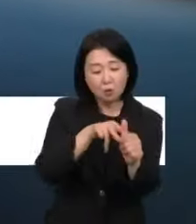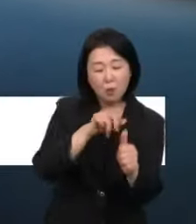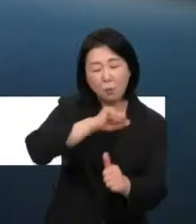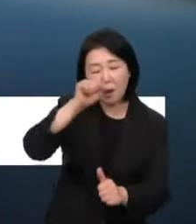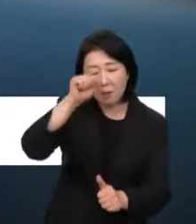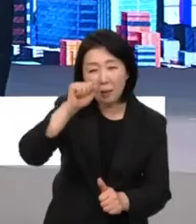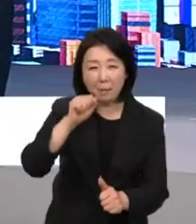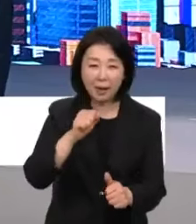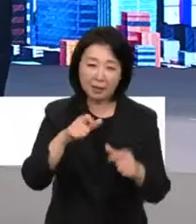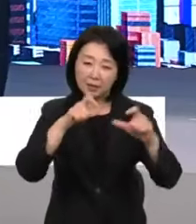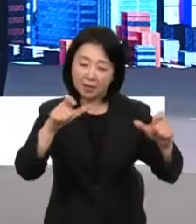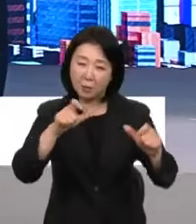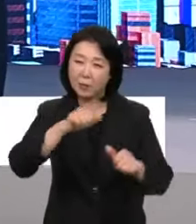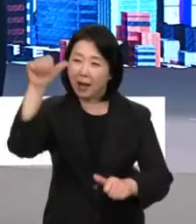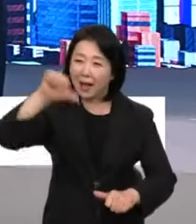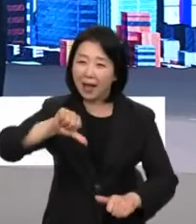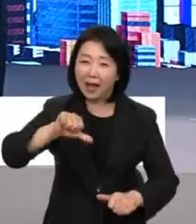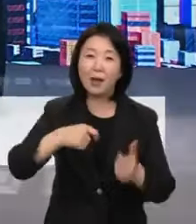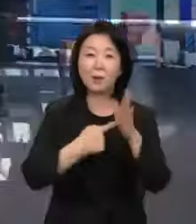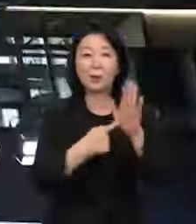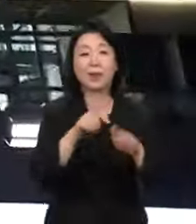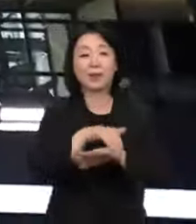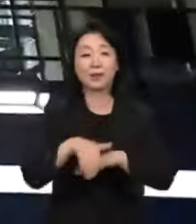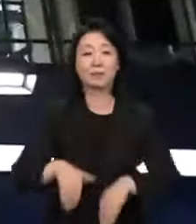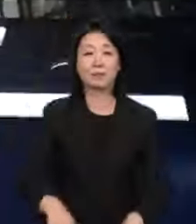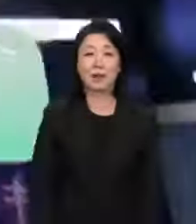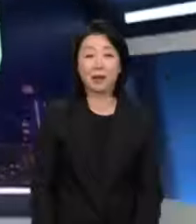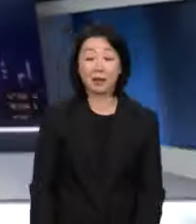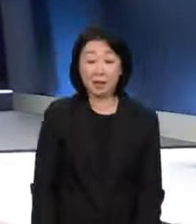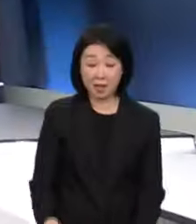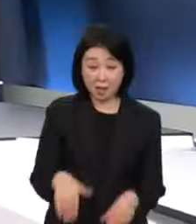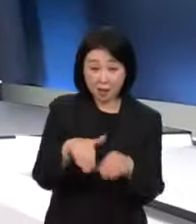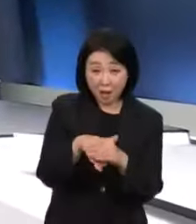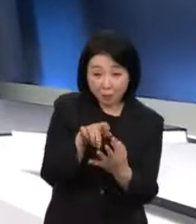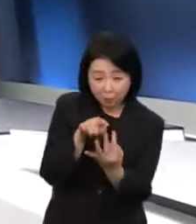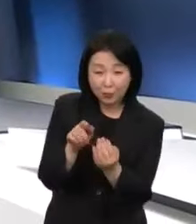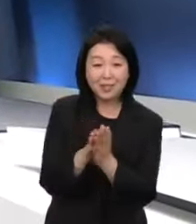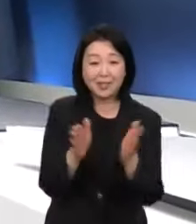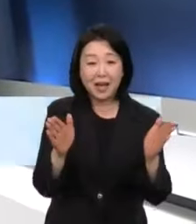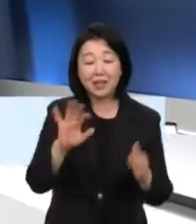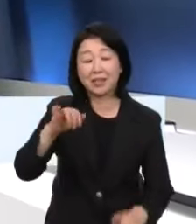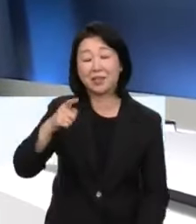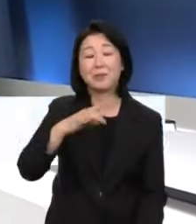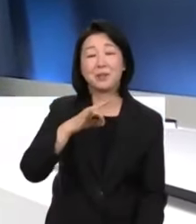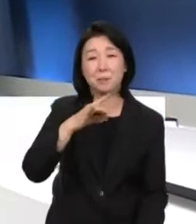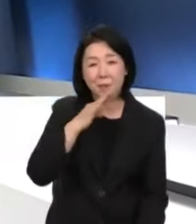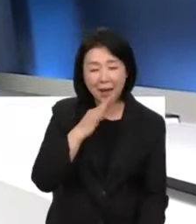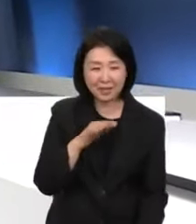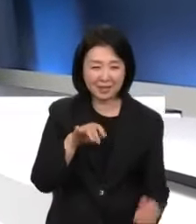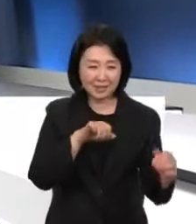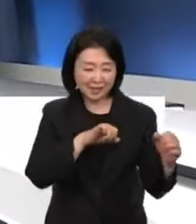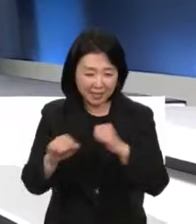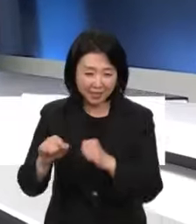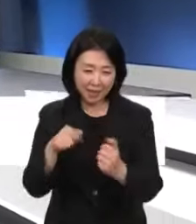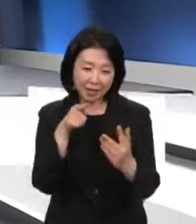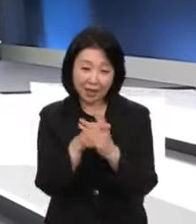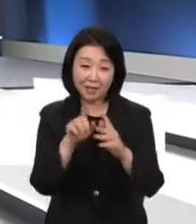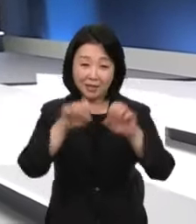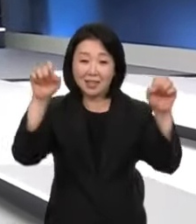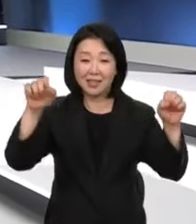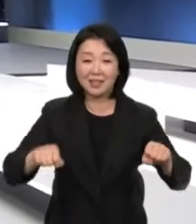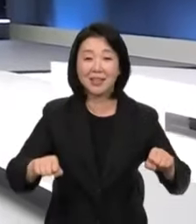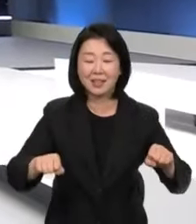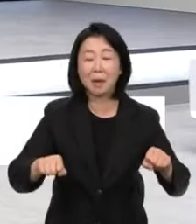승패 예측 결과 등을 공개할 예정입니다. 개표가 시작되면 JTBC만의 실시간 예측 시스템